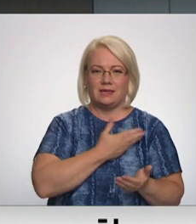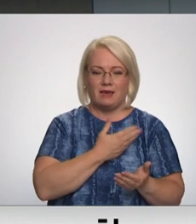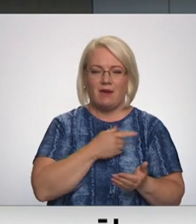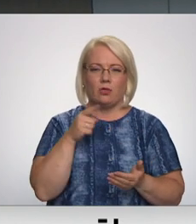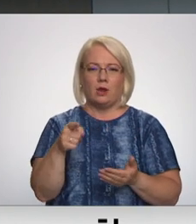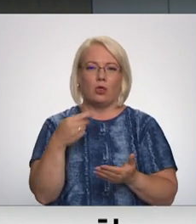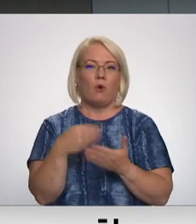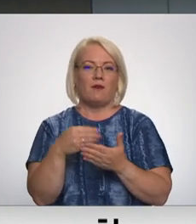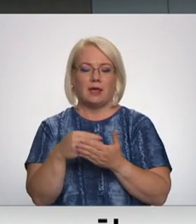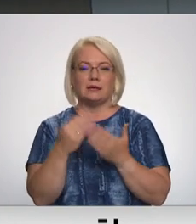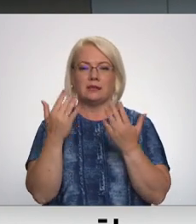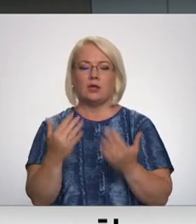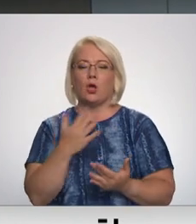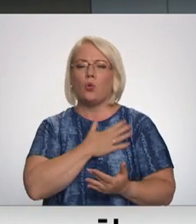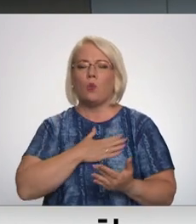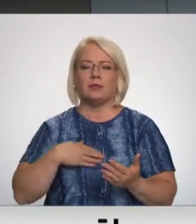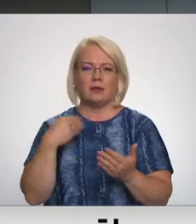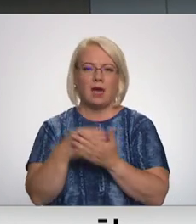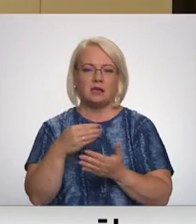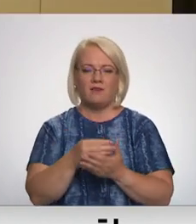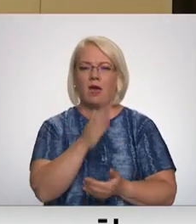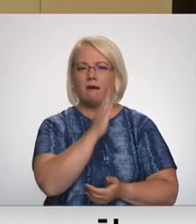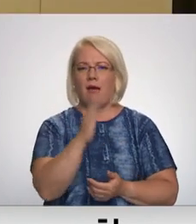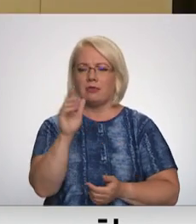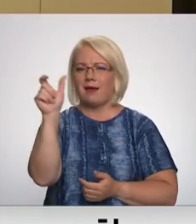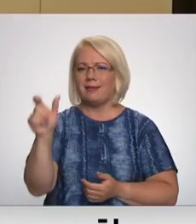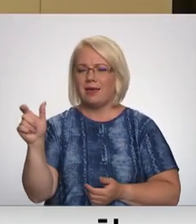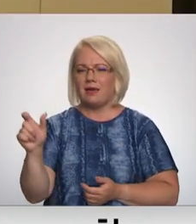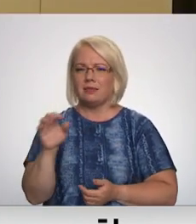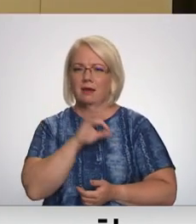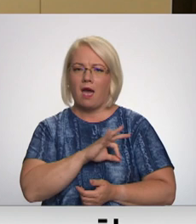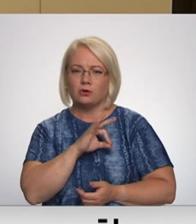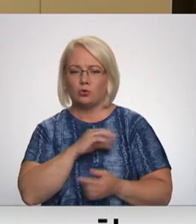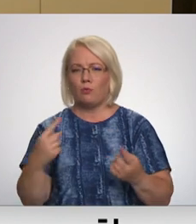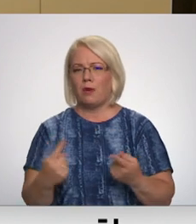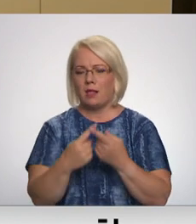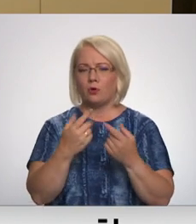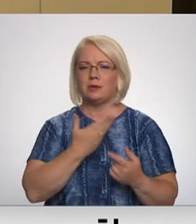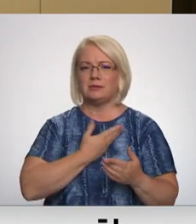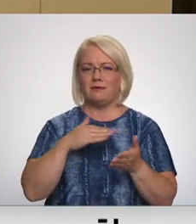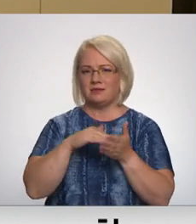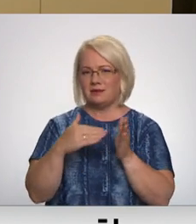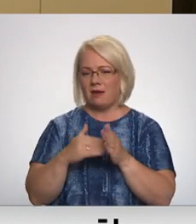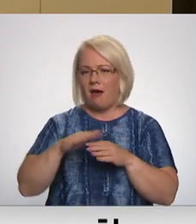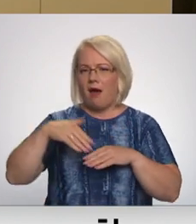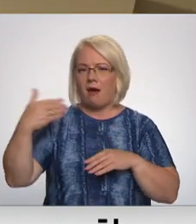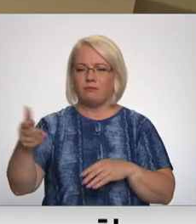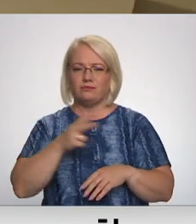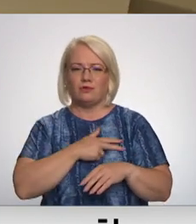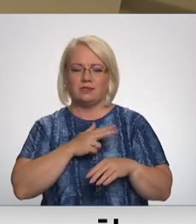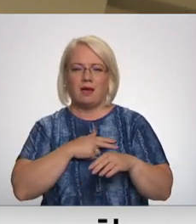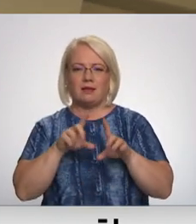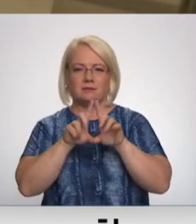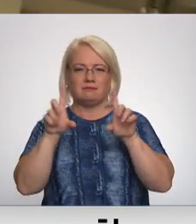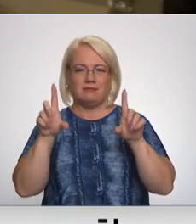Tur secināts, ka ir ļoti jāizvērtē katra klienta raksturu un spējas pielāgoties dzīves apstākļiem ārpus sociālās aprūpes institūcijām, kā